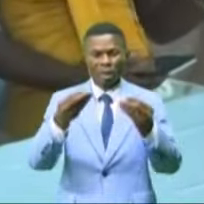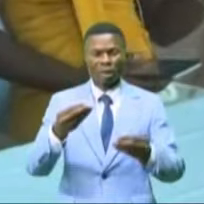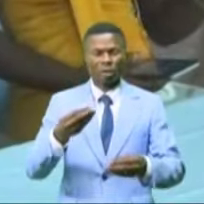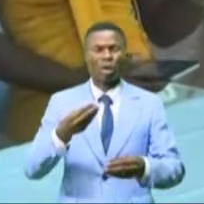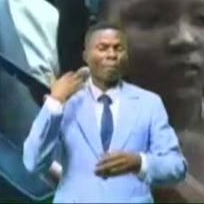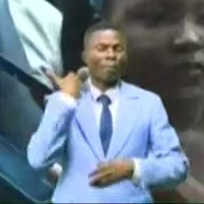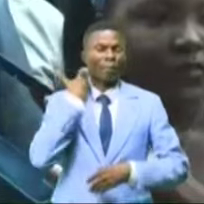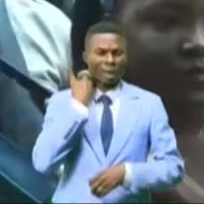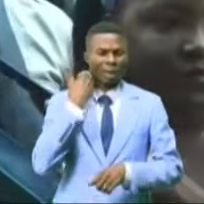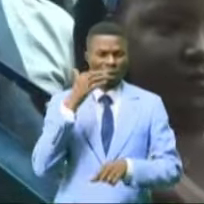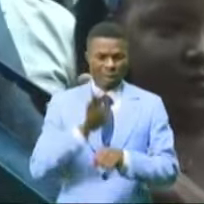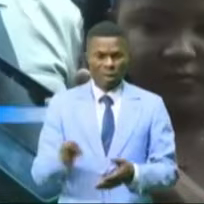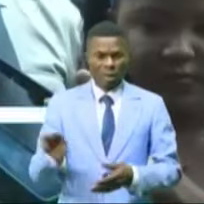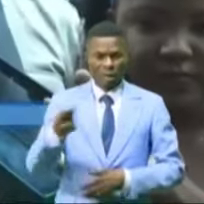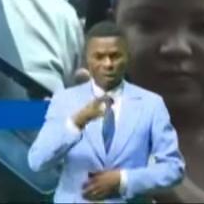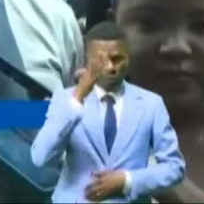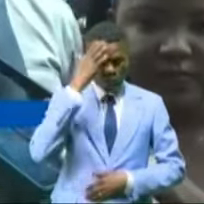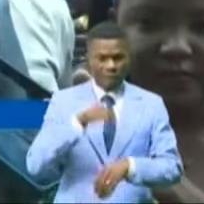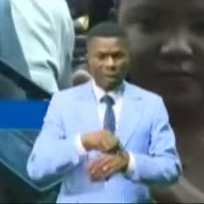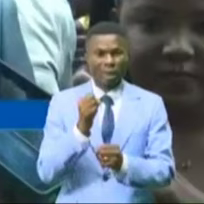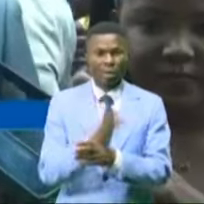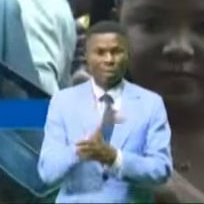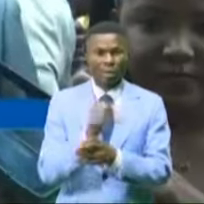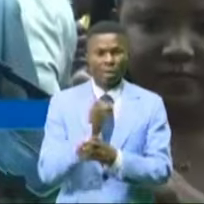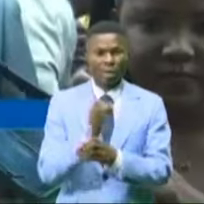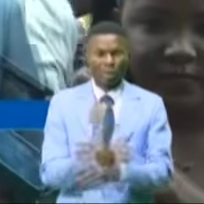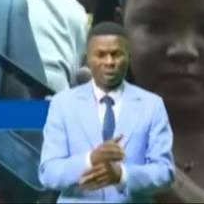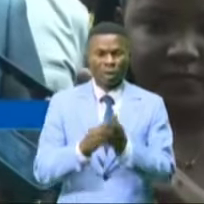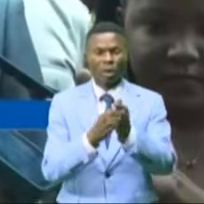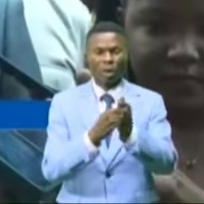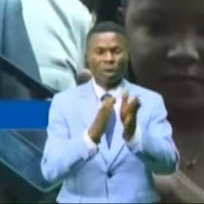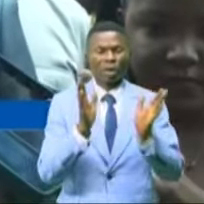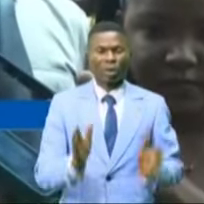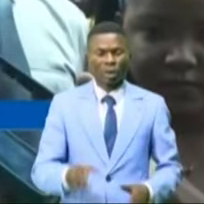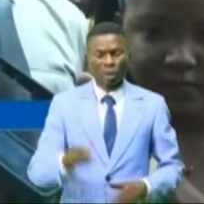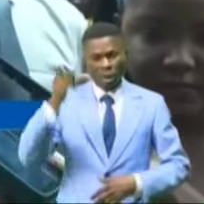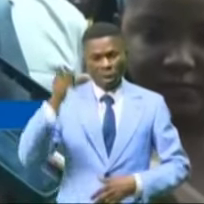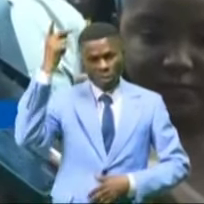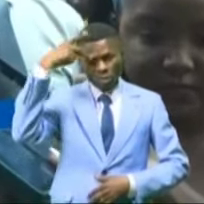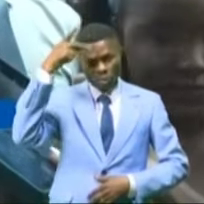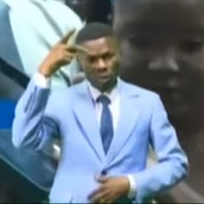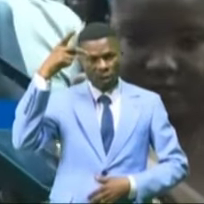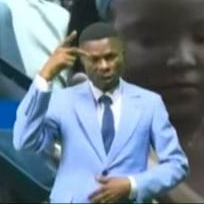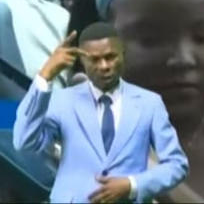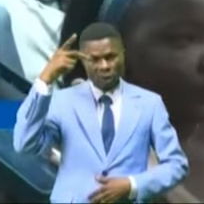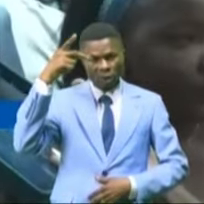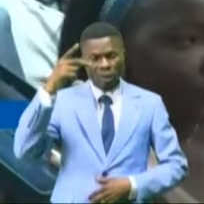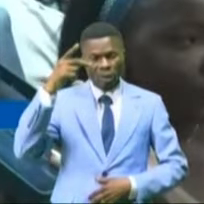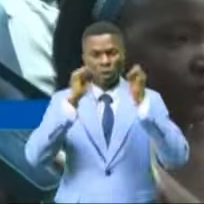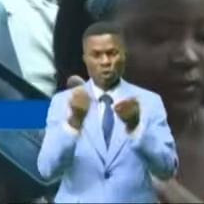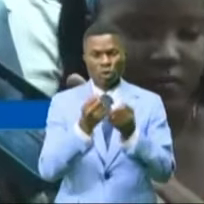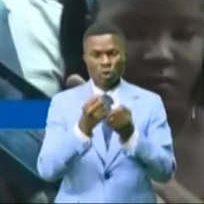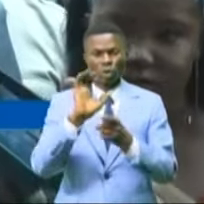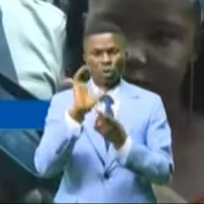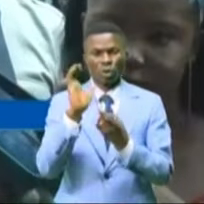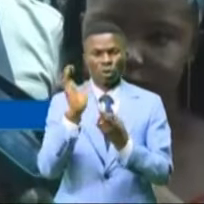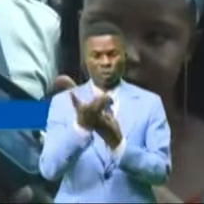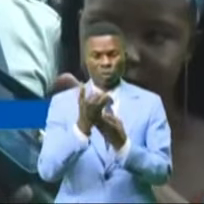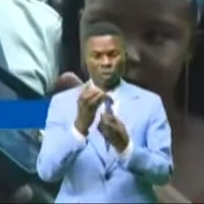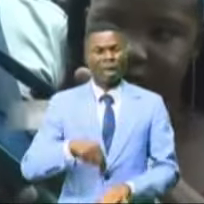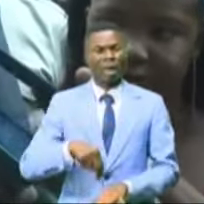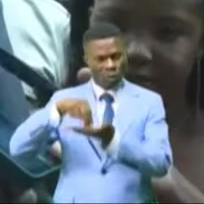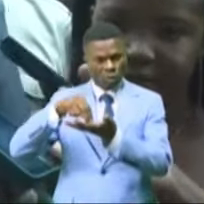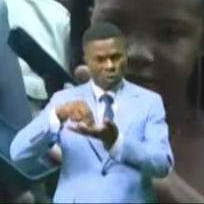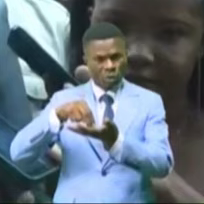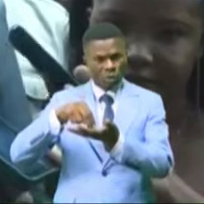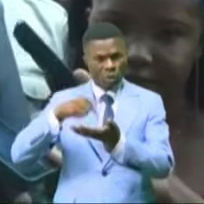des maladies. Vous savez que les leaders politiques, socio-culturels servent